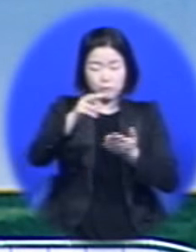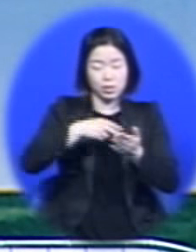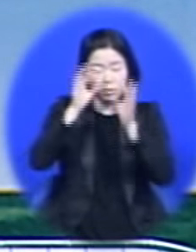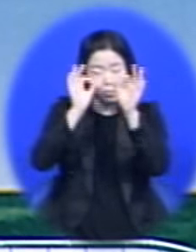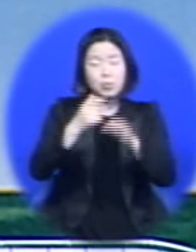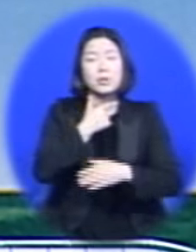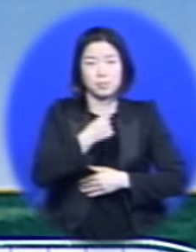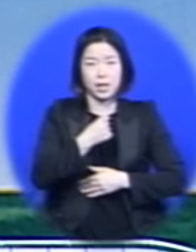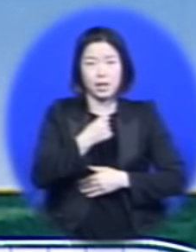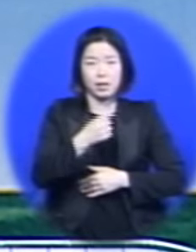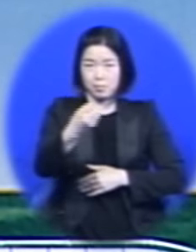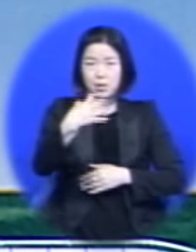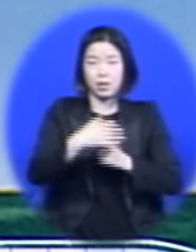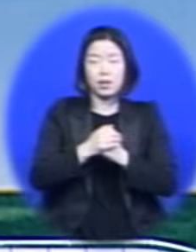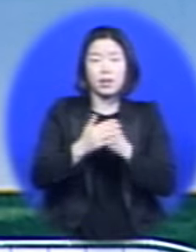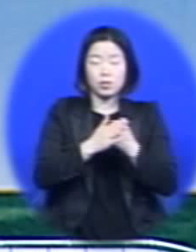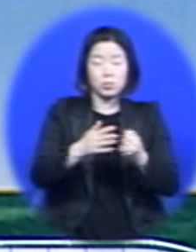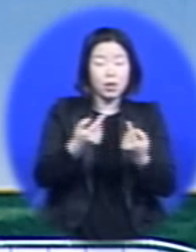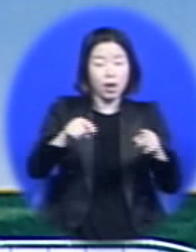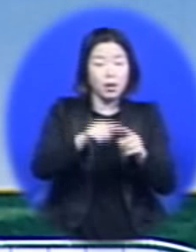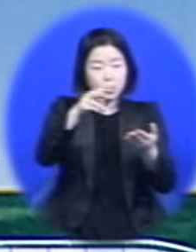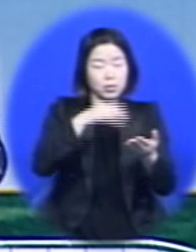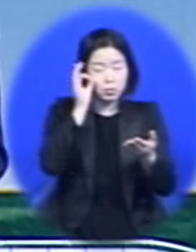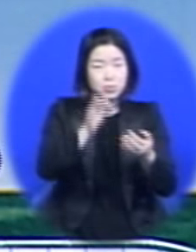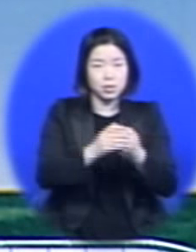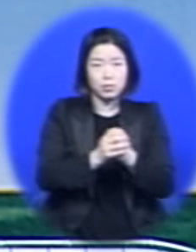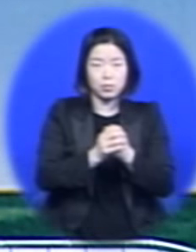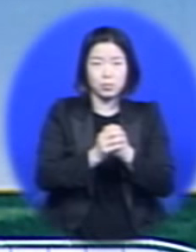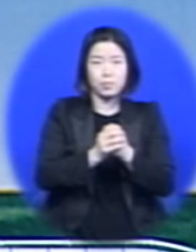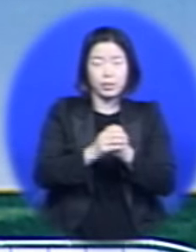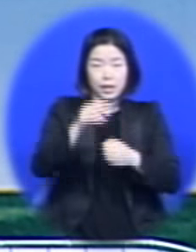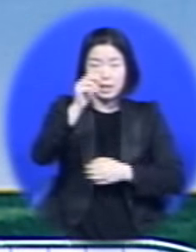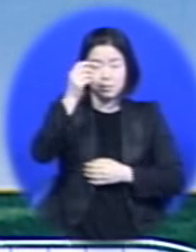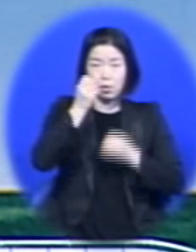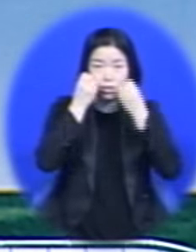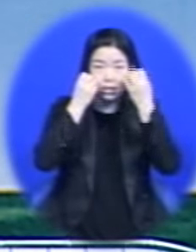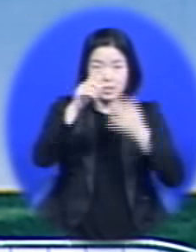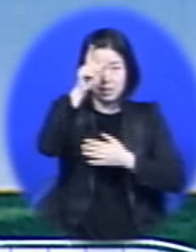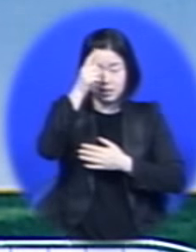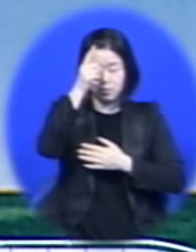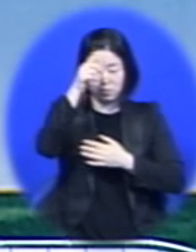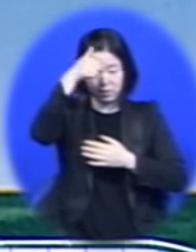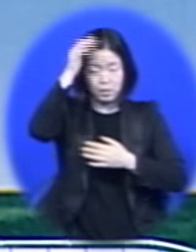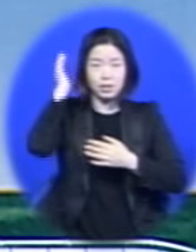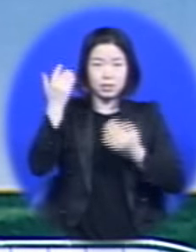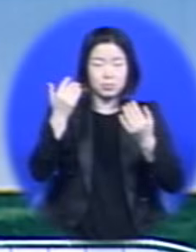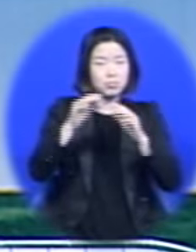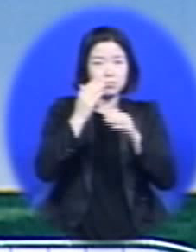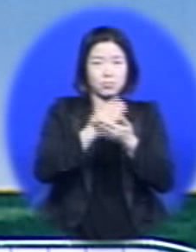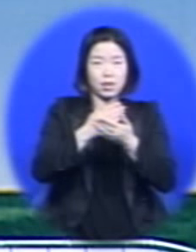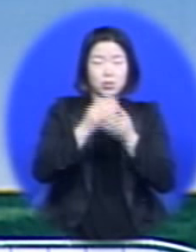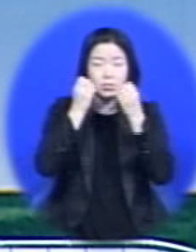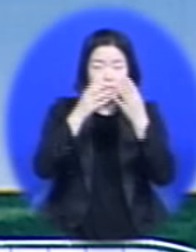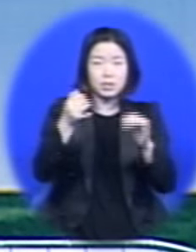싶다고 그러더랍니다. 그래서 그러면 읽어보시자고, 그래서 신약성경을 같이 읽기 시작을 했는데 아프가니스탄